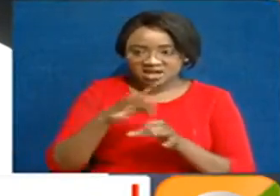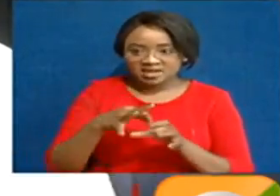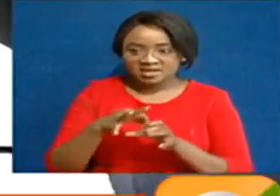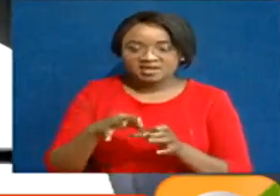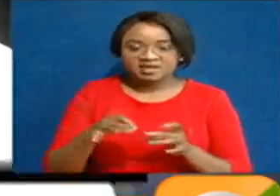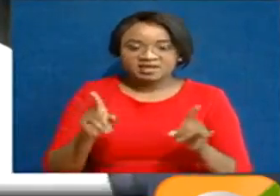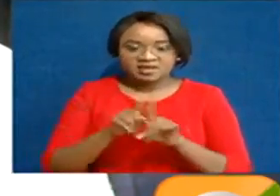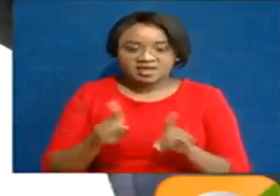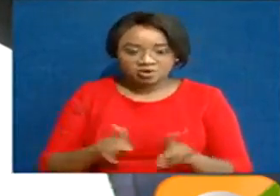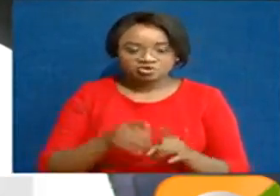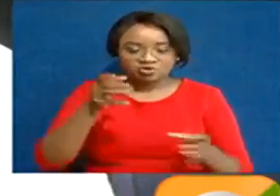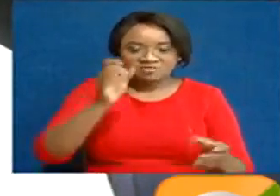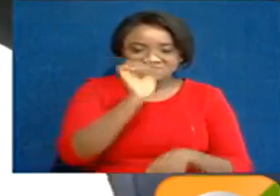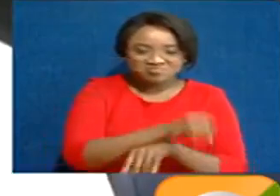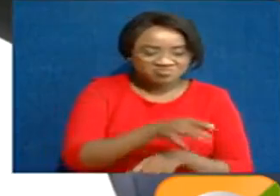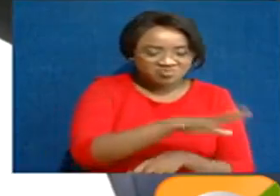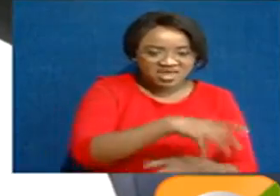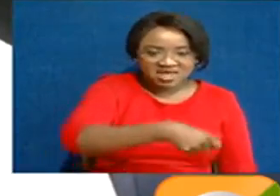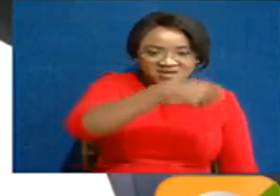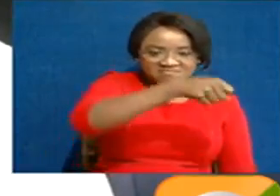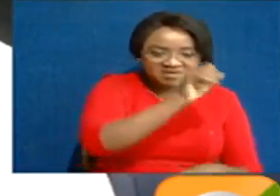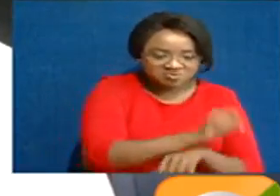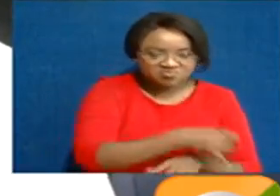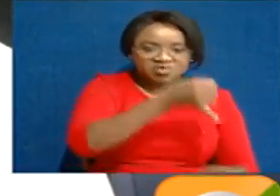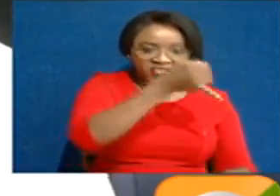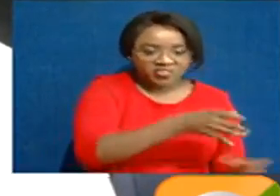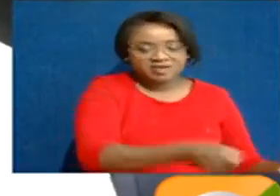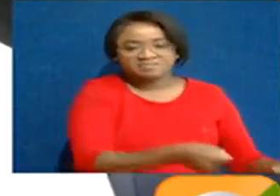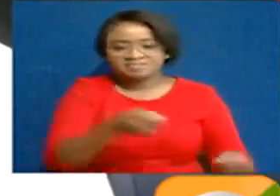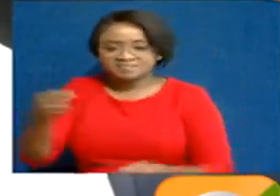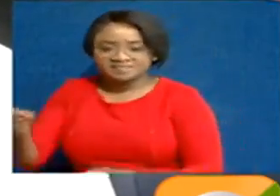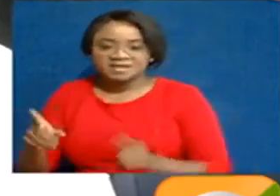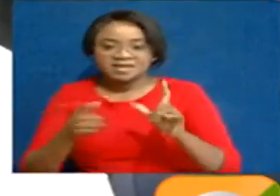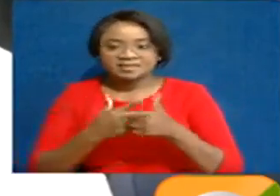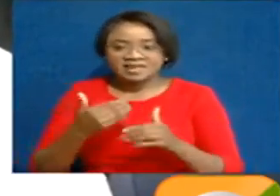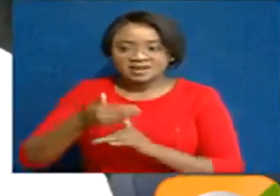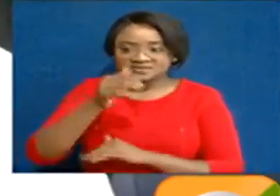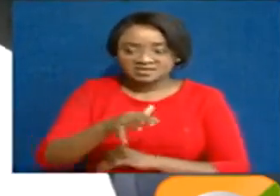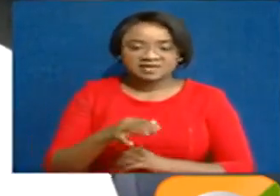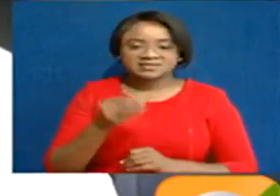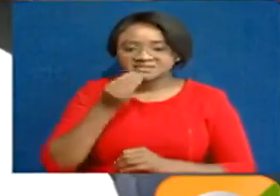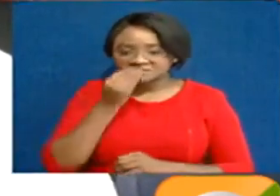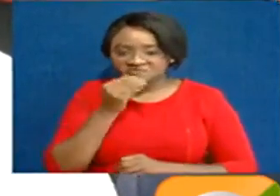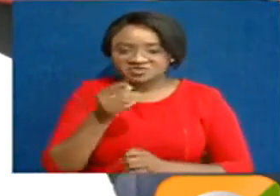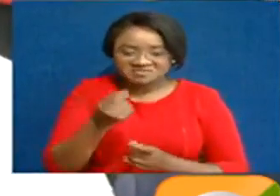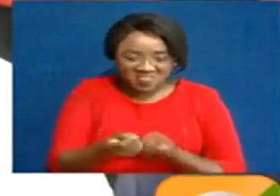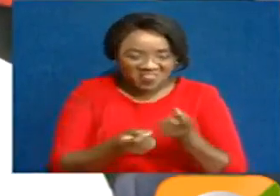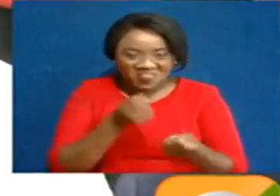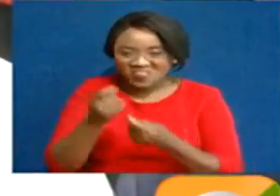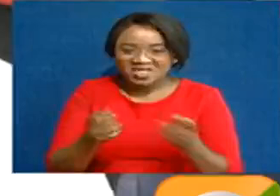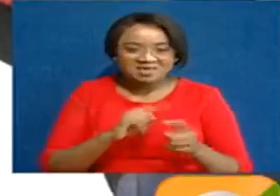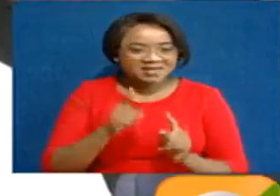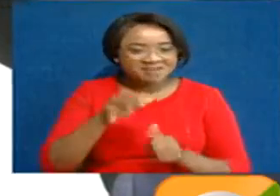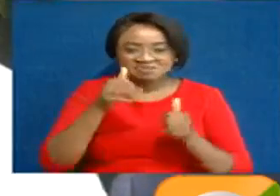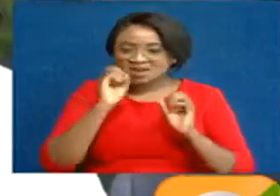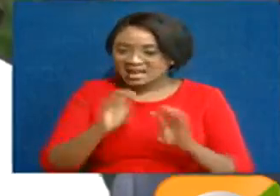the waste bucket and replacing it with another one. During lunch hour, I was served with a meal that would barely keep me alive. The food was unpalatable,